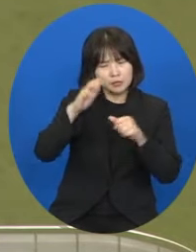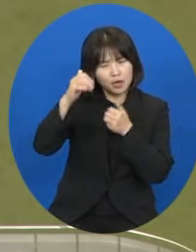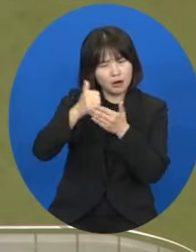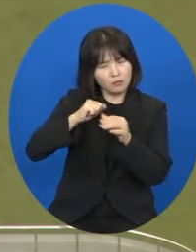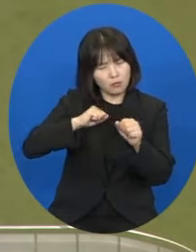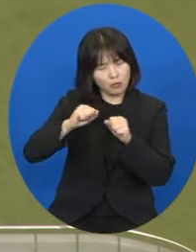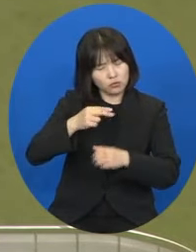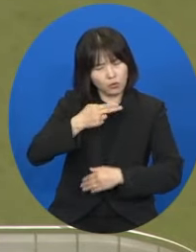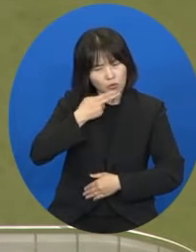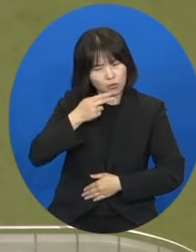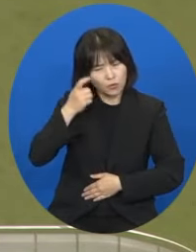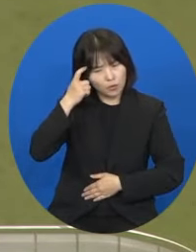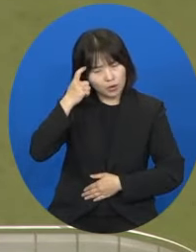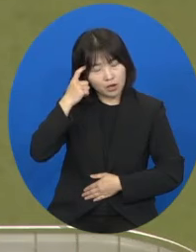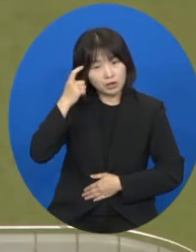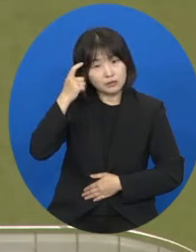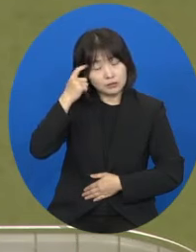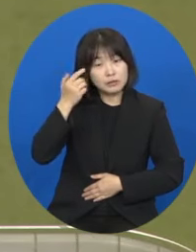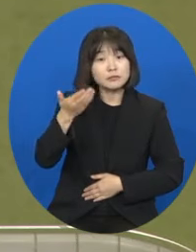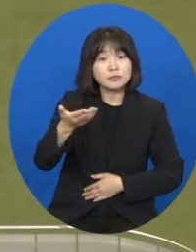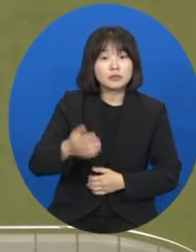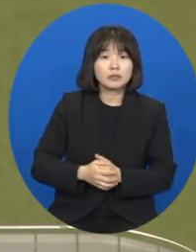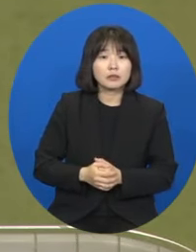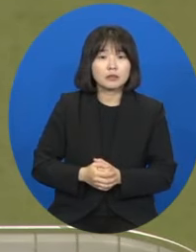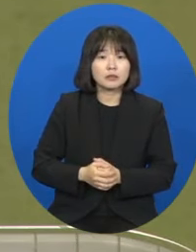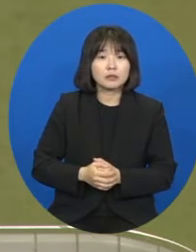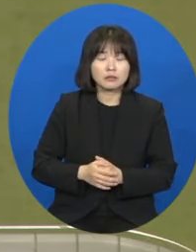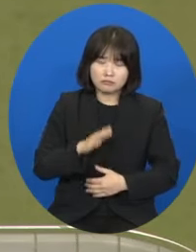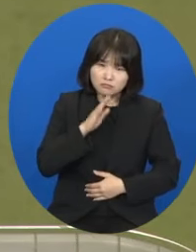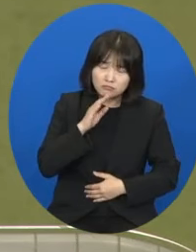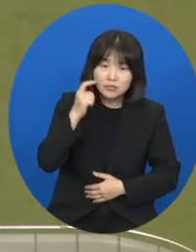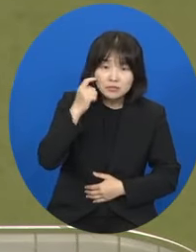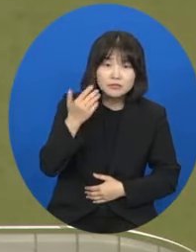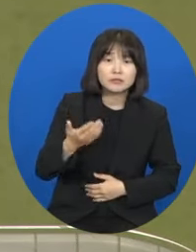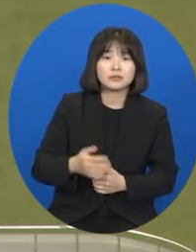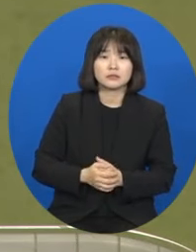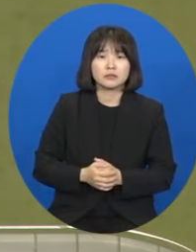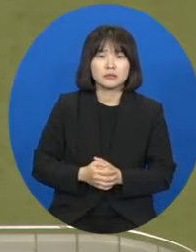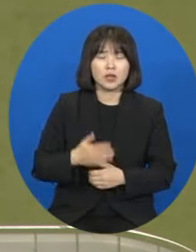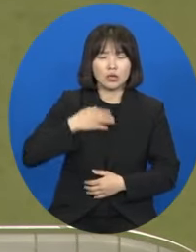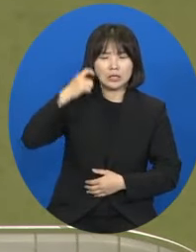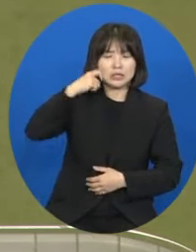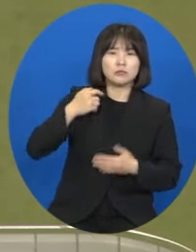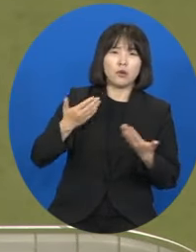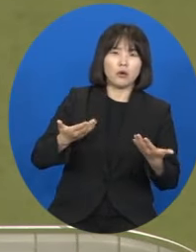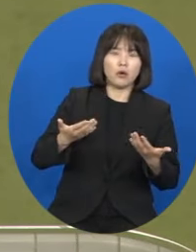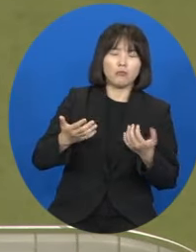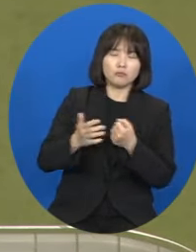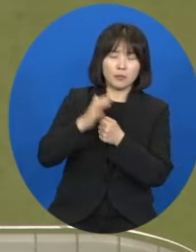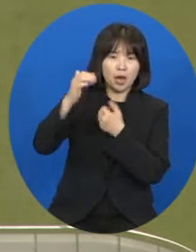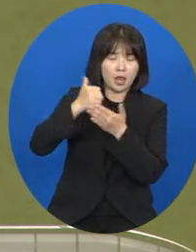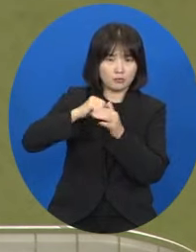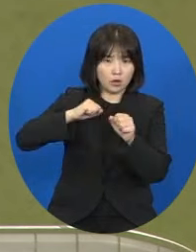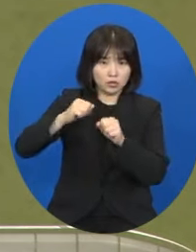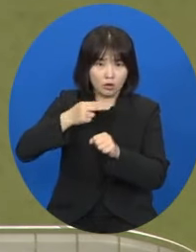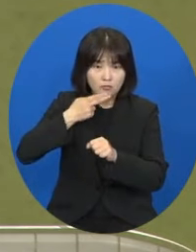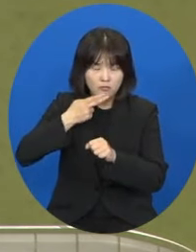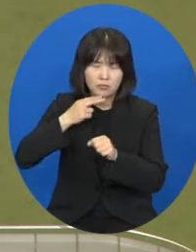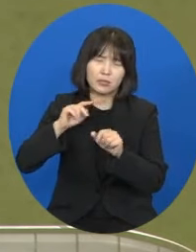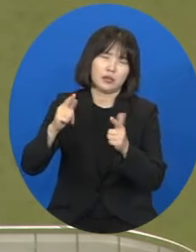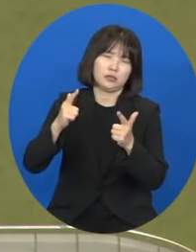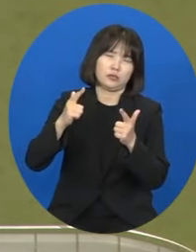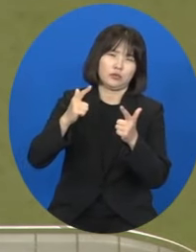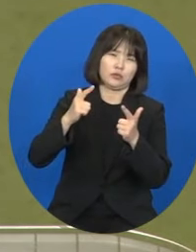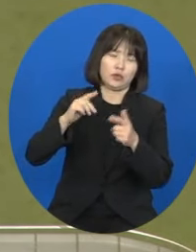역사하지 않느냐라고 생각하십니까? 정말 그럴까요? 우리가 느끼지 않는다고 하나님 역사하지 않는 게 아니라 하나님은